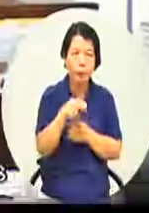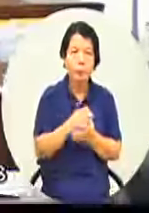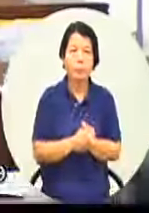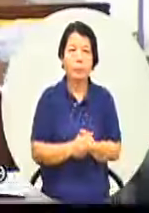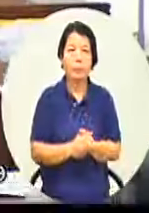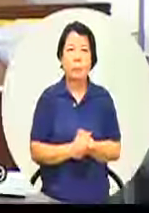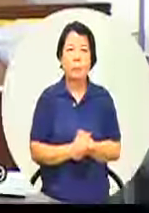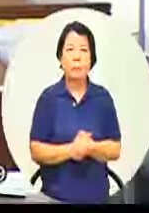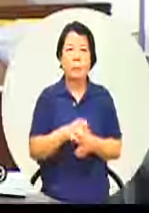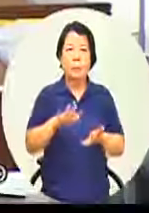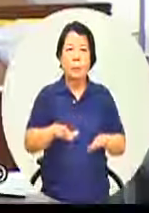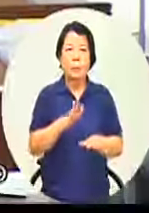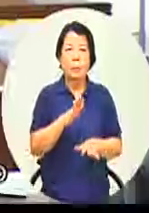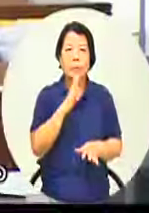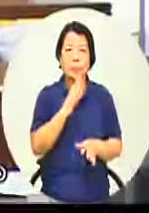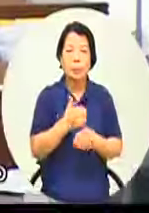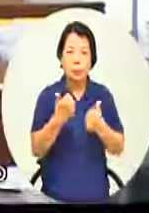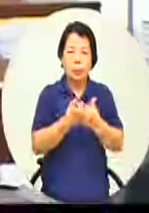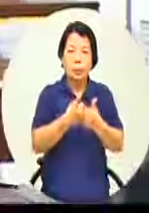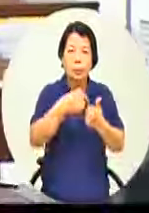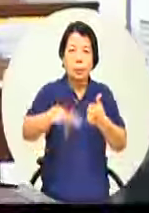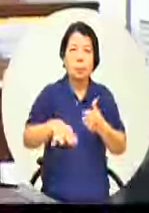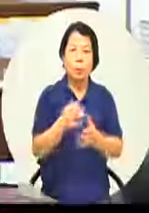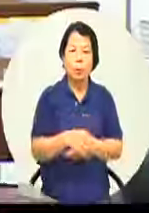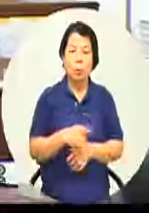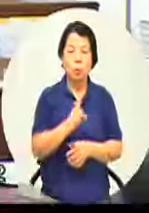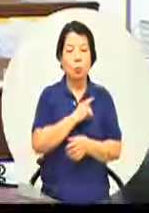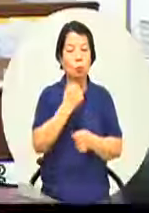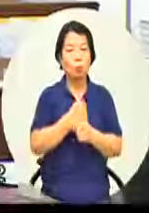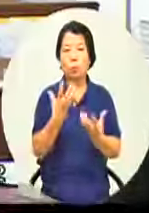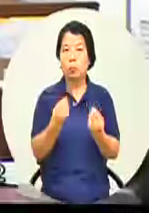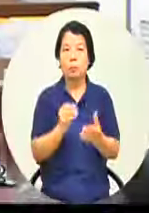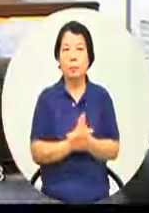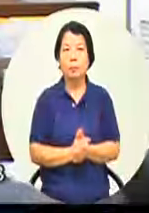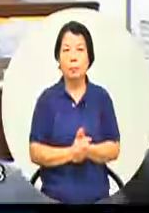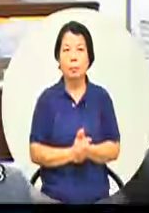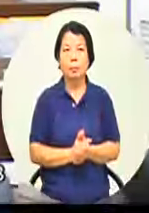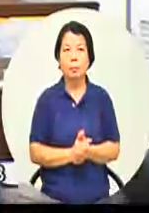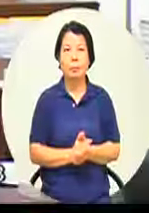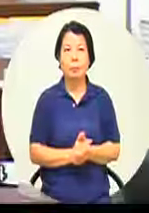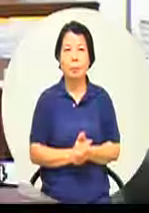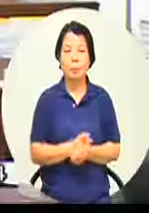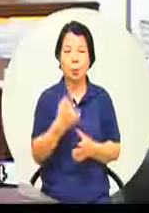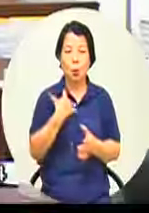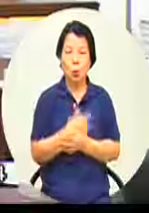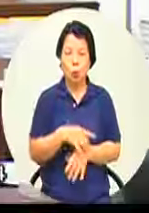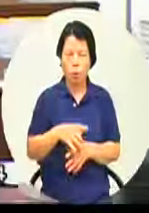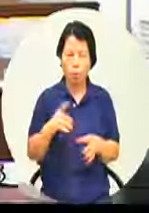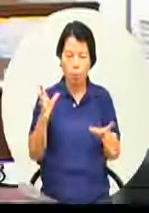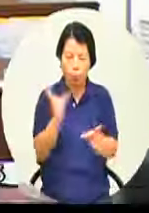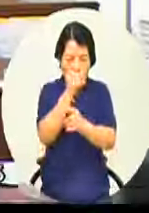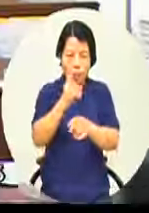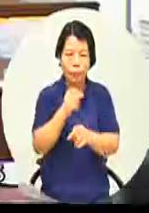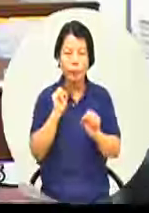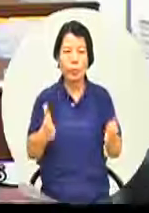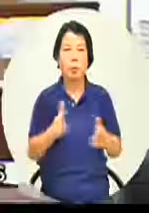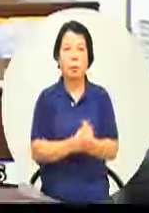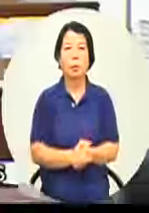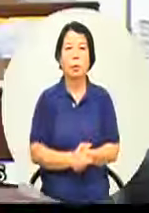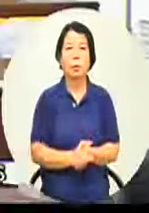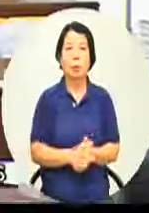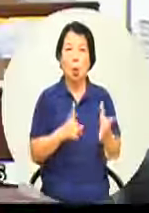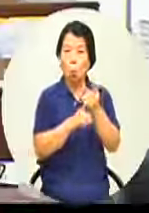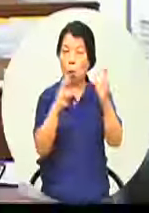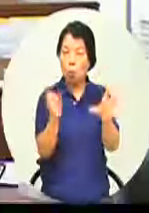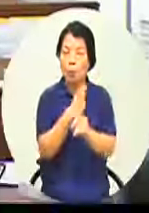哈、哦，我这个就是我们议会的水，我没有做，我不是在做那个魔术哦，这是实质的。好，我把这个水